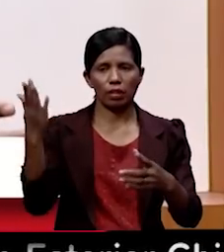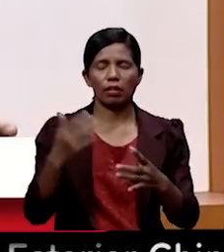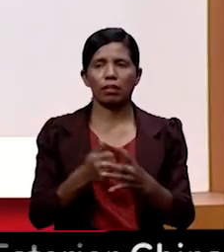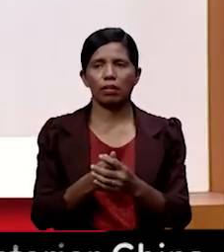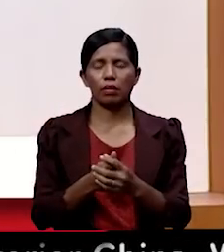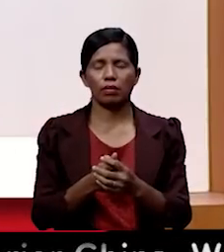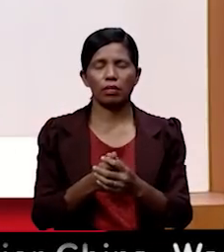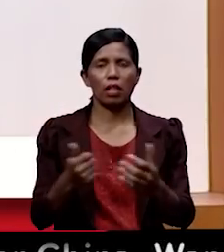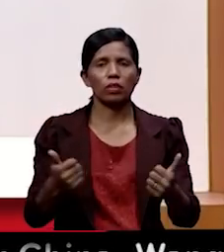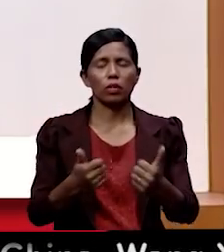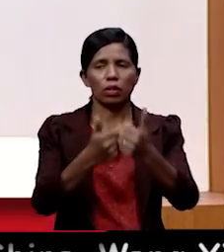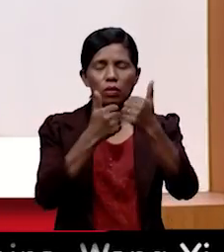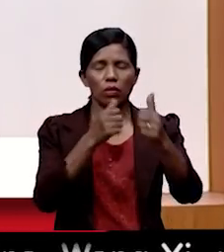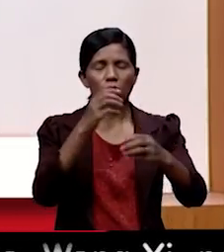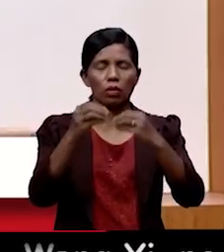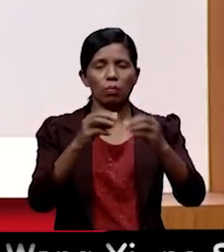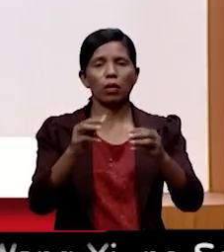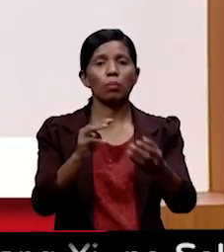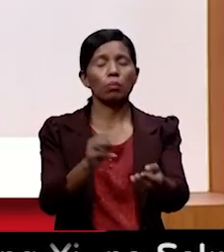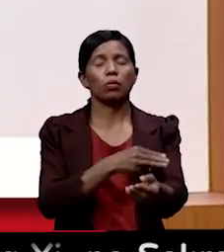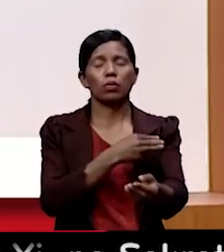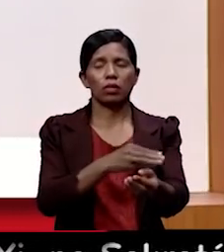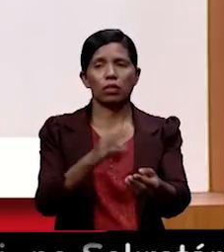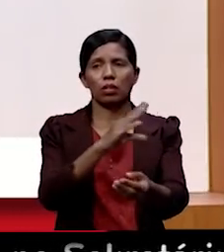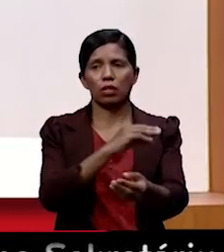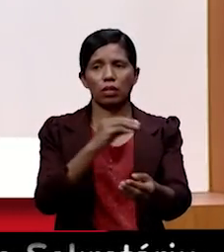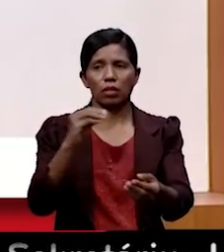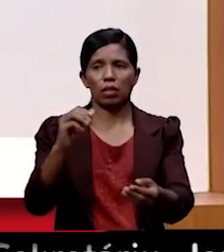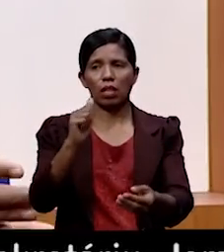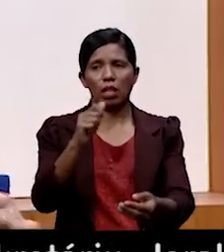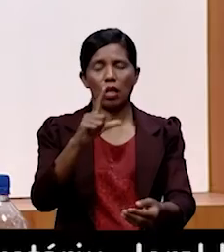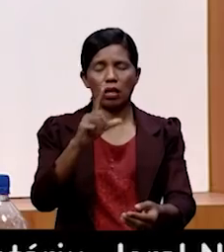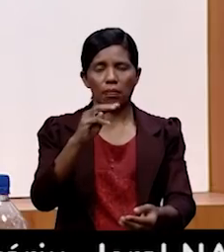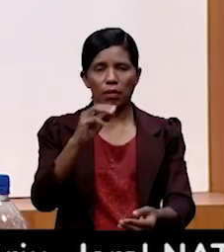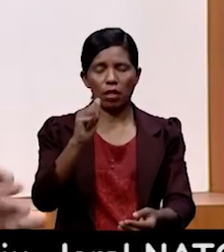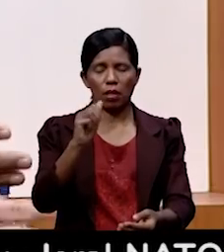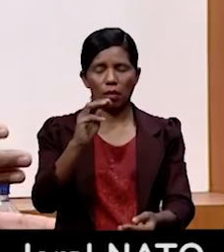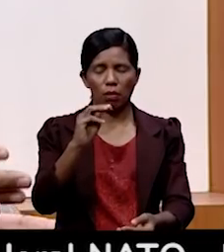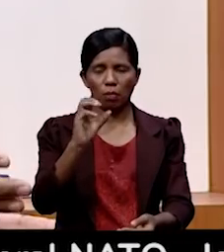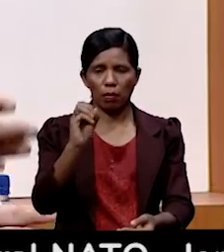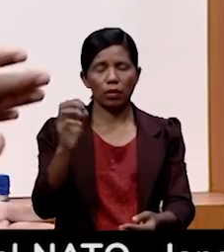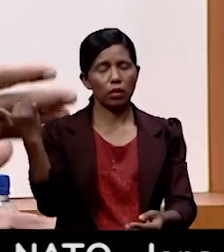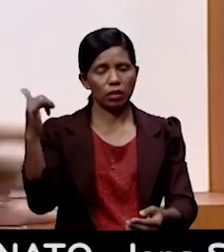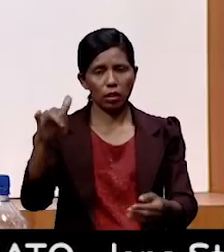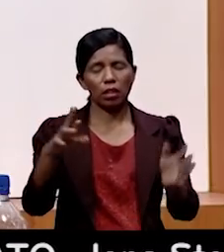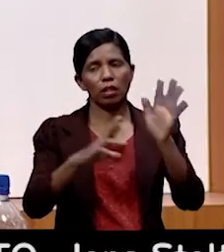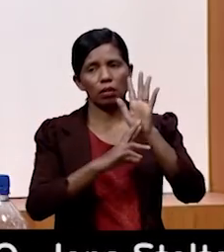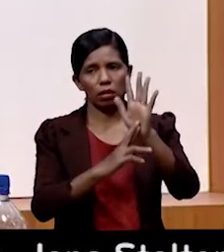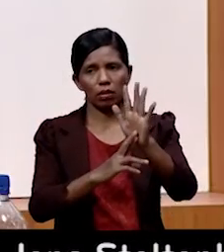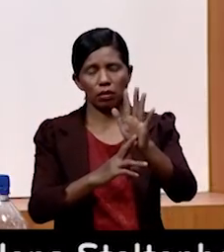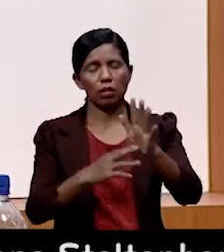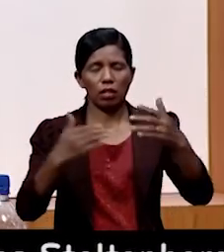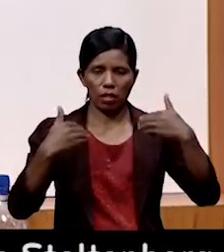konba musika no Alma Moore sira maka sirni representanti iha larang